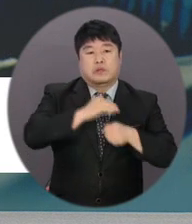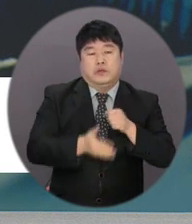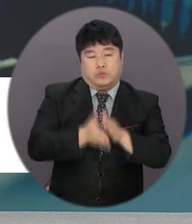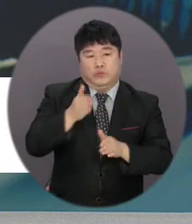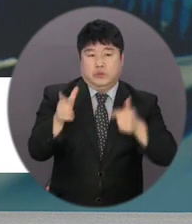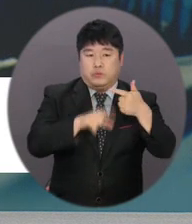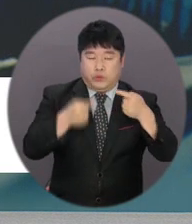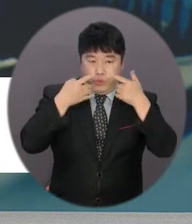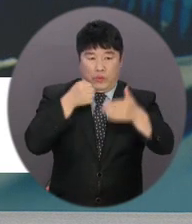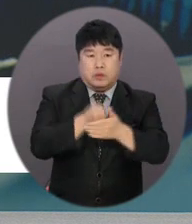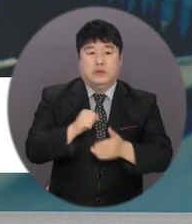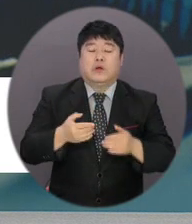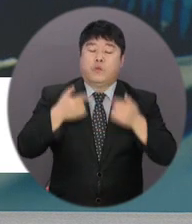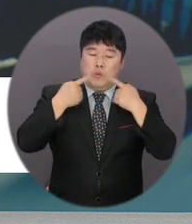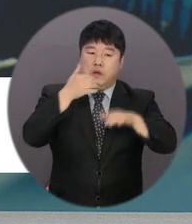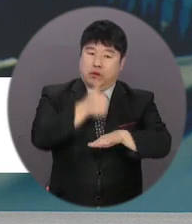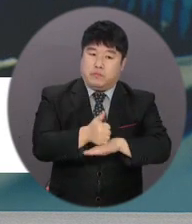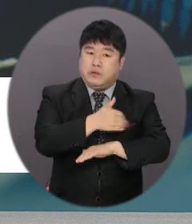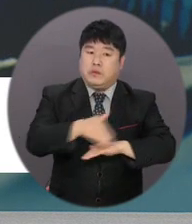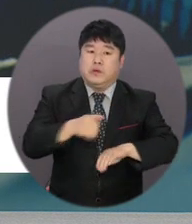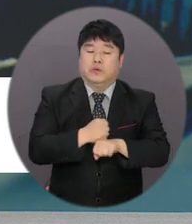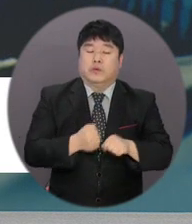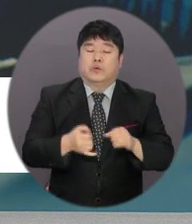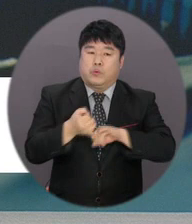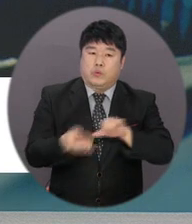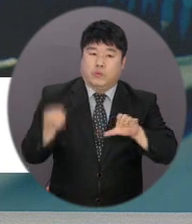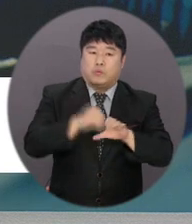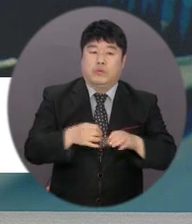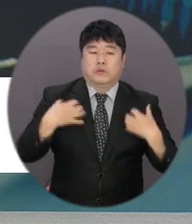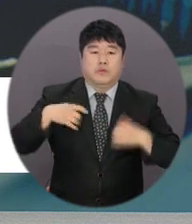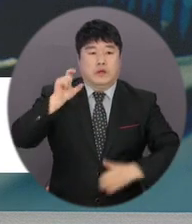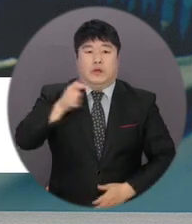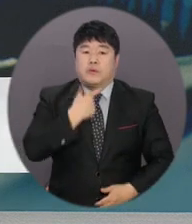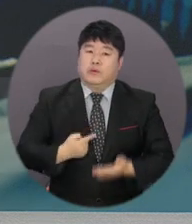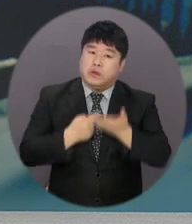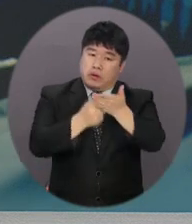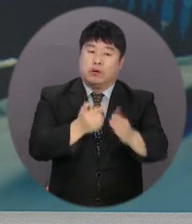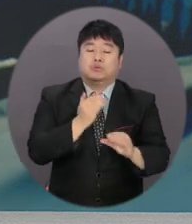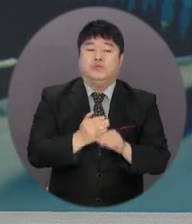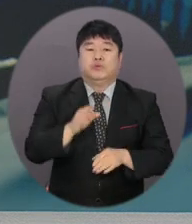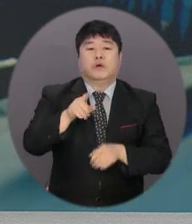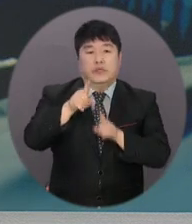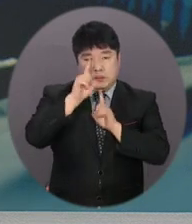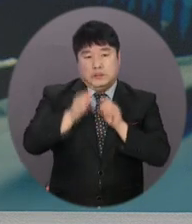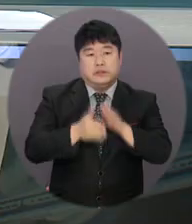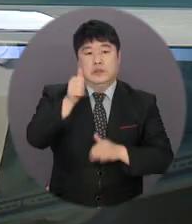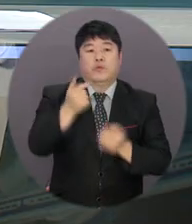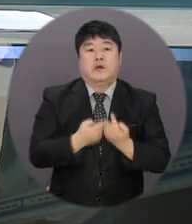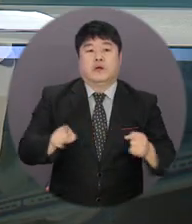대구시는 6월에 확정되는 최종안에는 반드시 포함시켜달라고 정부에 강력히 건의하고 있는데요. 이용섭 시장과